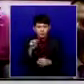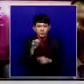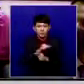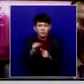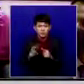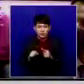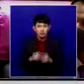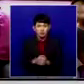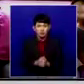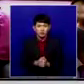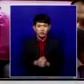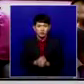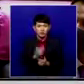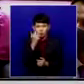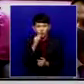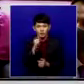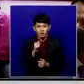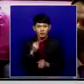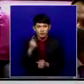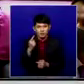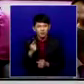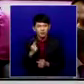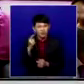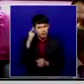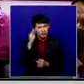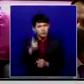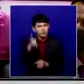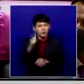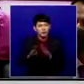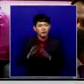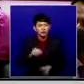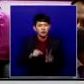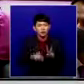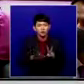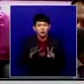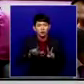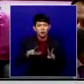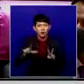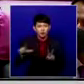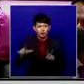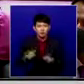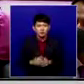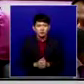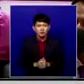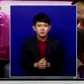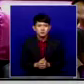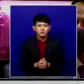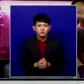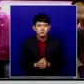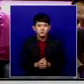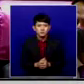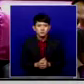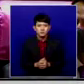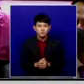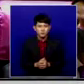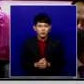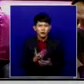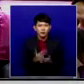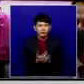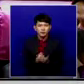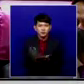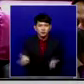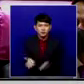เนี่ยมันจะได้ไม่ต่ำกว่า 2.5 ล้านล้านเห็นไหมครับหยุดอุ้มเจ้าสัวหยุดไอ้เม